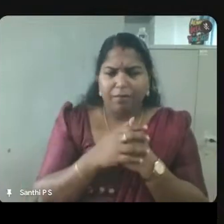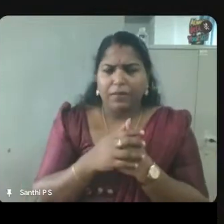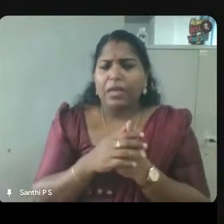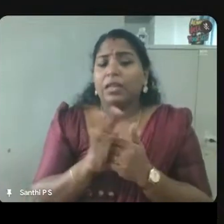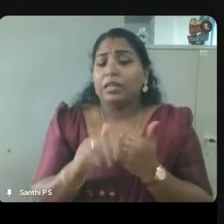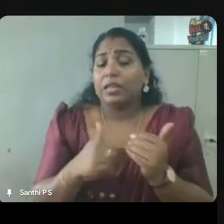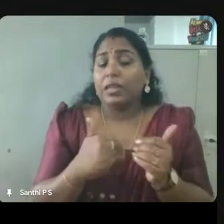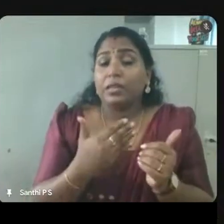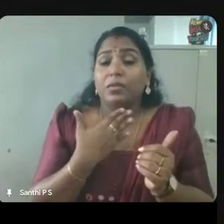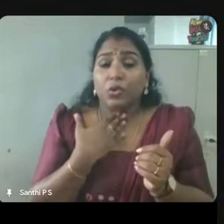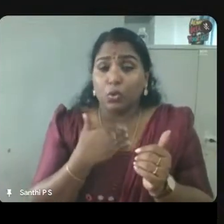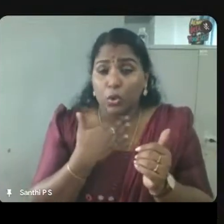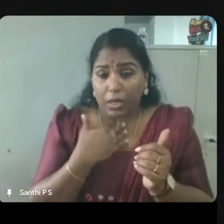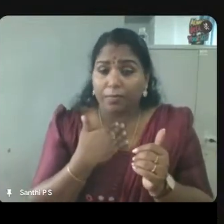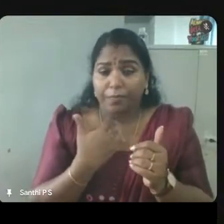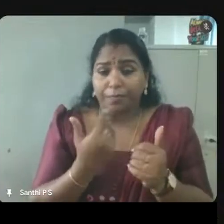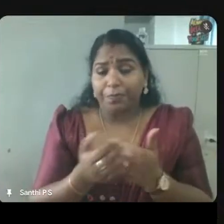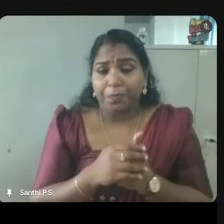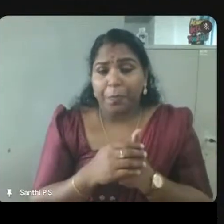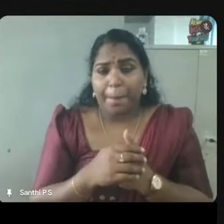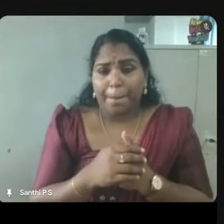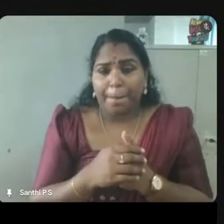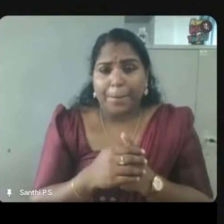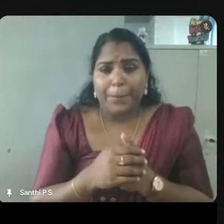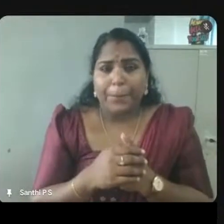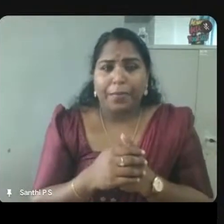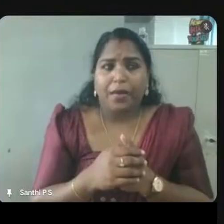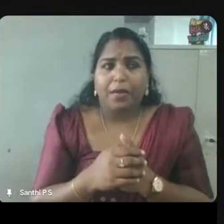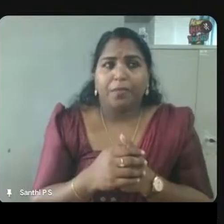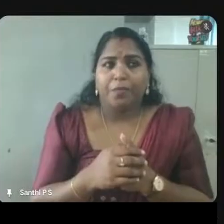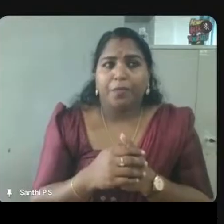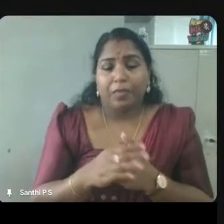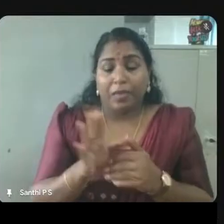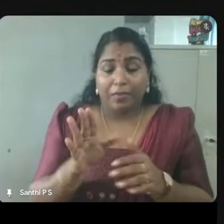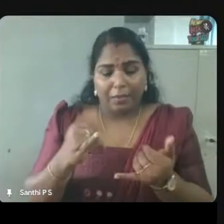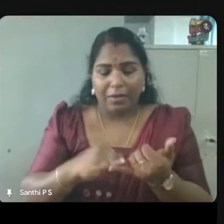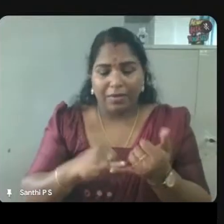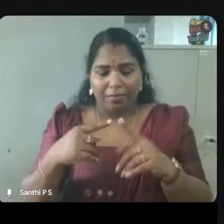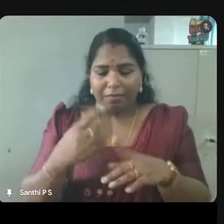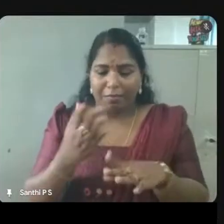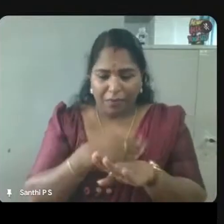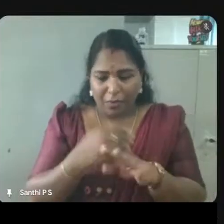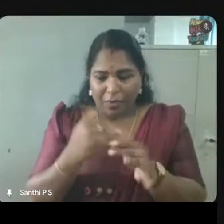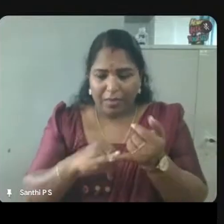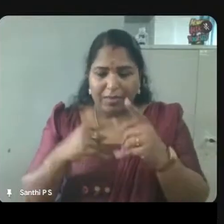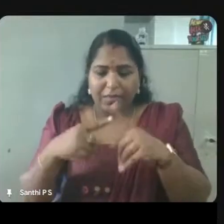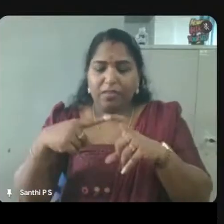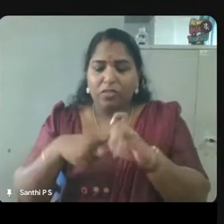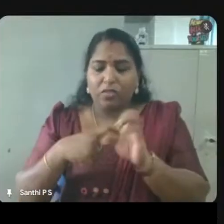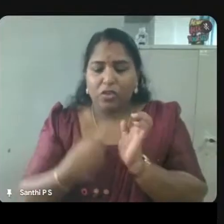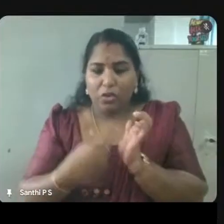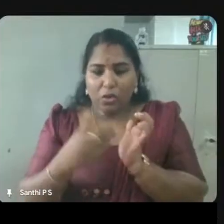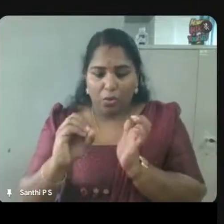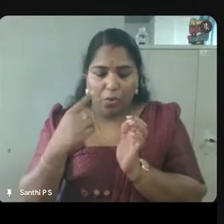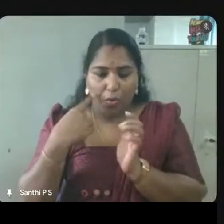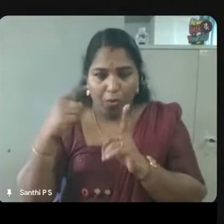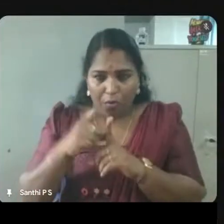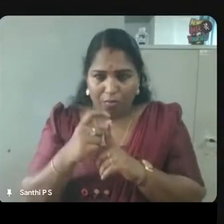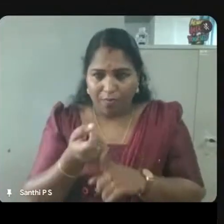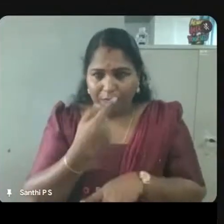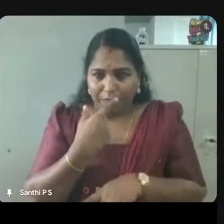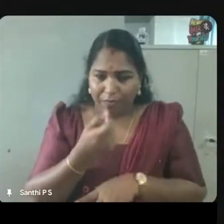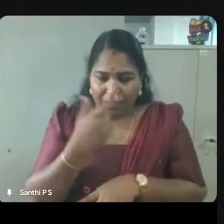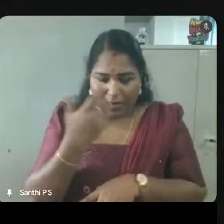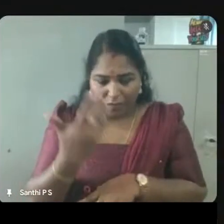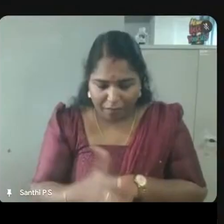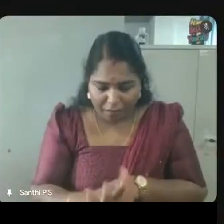നമുക്കിപ്പോൾ ഇതുപോലെ എന്തെങ്കിലും ഓപ്റ്റിക് ന്യൂറൈറ്റിസ് ആണ്, നമ്മൾ അതിന് സ്റ്റിറോയിഡ് ട്രീറ്റ്മെന്റ് കൊടുത്തിട്ടുണ്ട്. അങ്ങനെയുള്ളവർക്ക് ഏർലി ആയിട്ട് അല്ലെങ്കിൽ സ്റ്റിറോയിഡ് ഇൻഡ്യൂസ്ഡ് ആയിട്ട് ഡയബറ്റിസ് ഒക്കെ